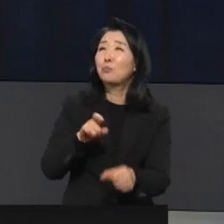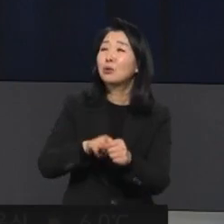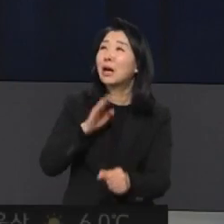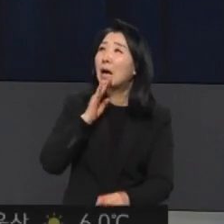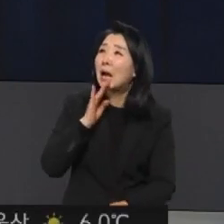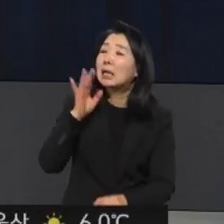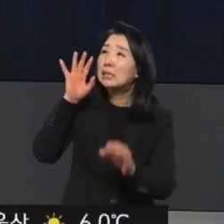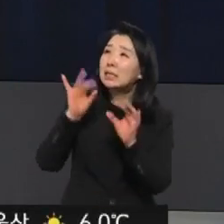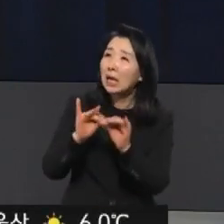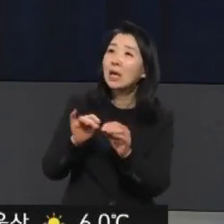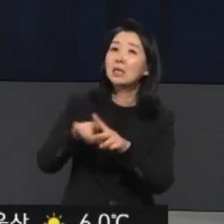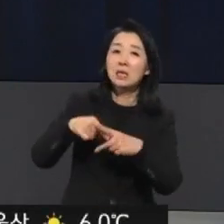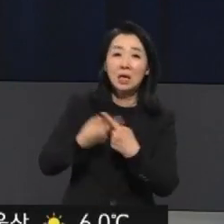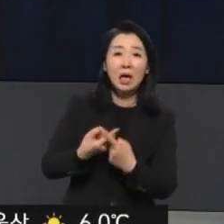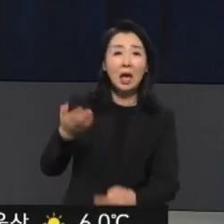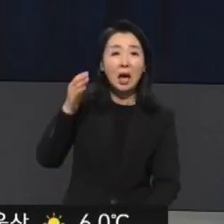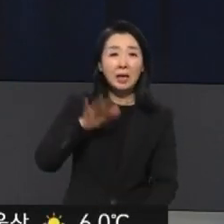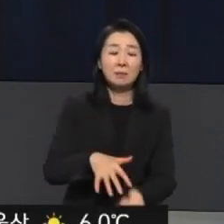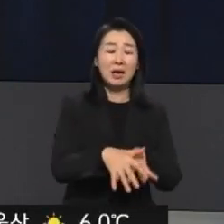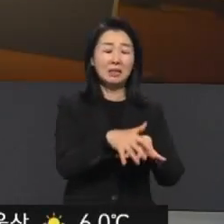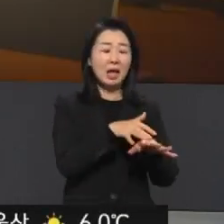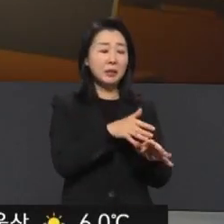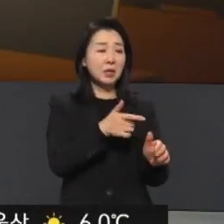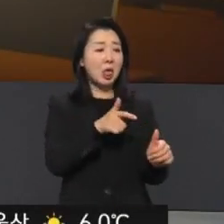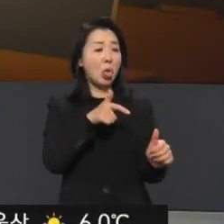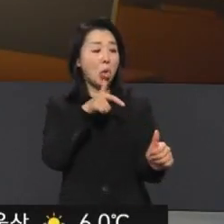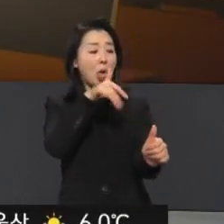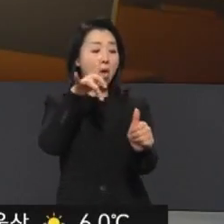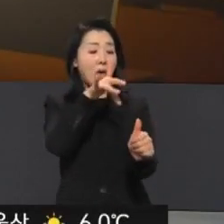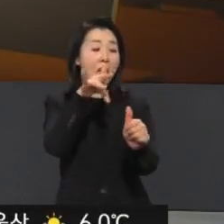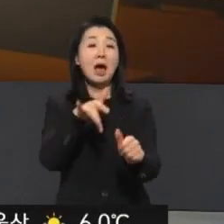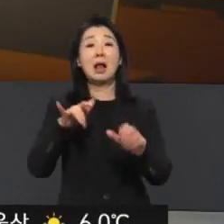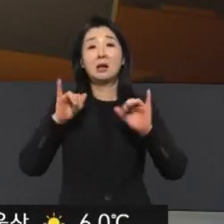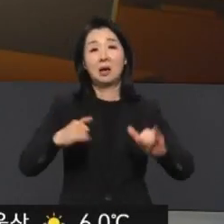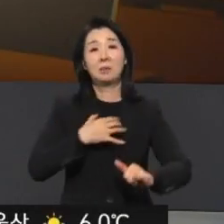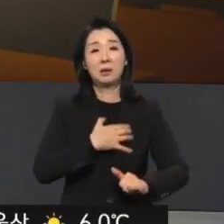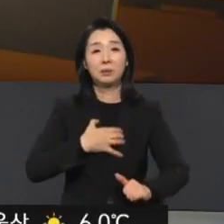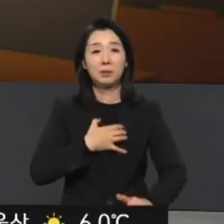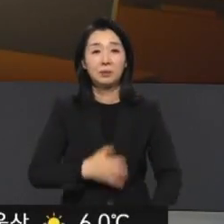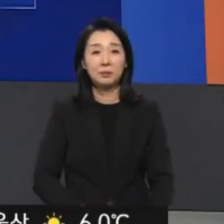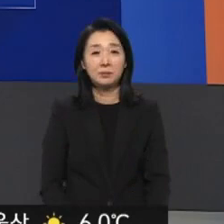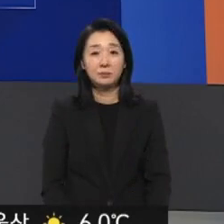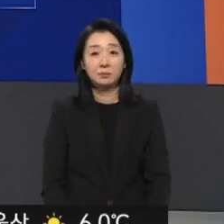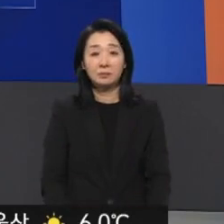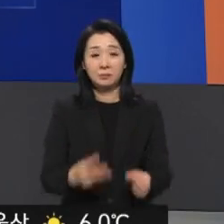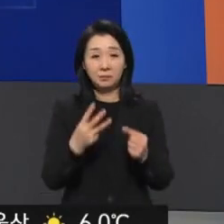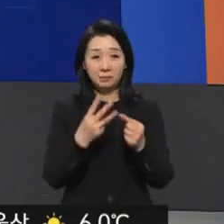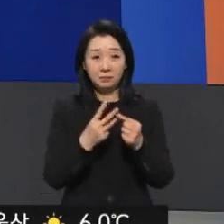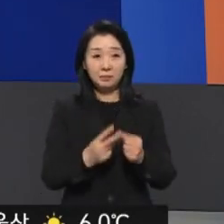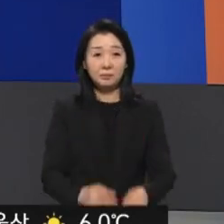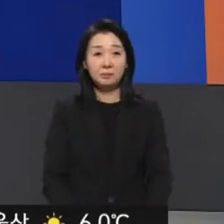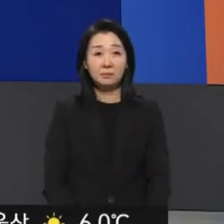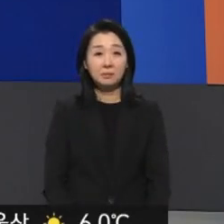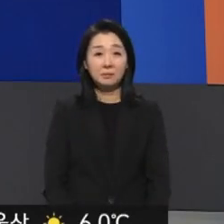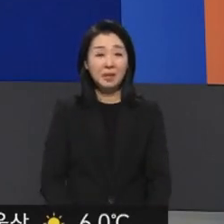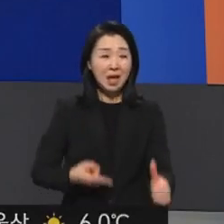공감합니다. 다만 단체 길들이기 수단이 될까 우려하는 목소리도 나오고 있습니다. 네, 오늘의 세 번째